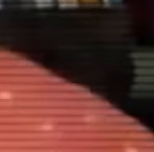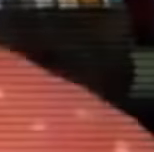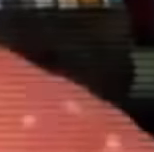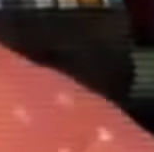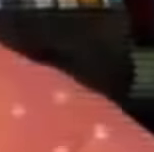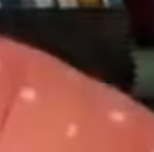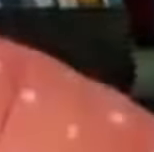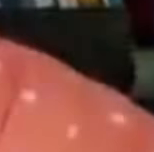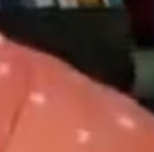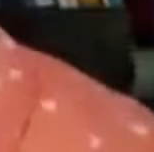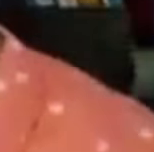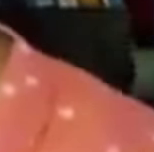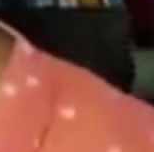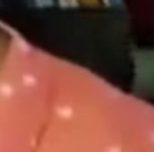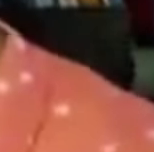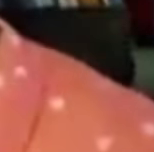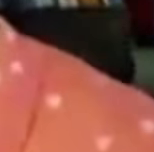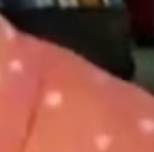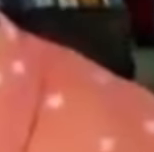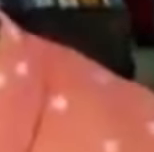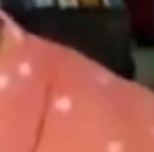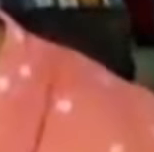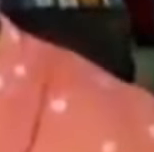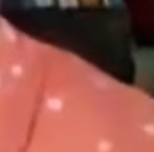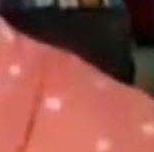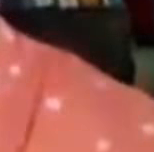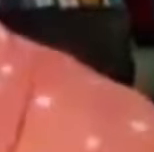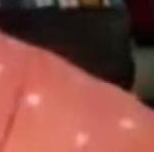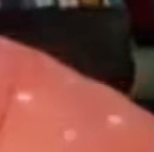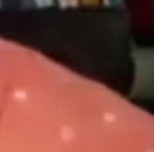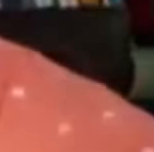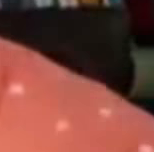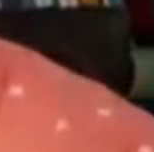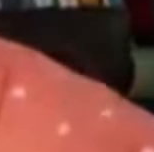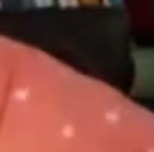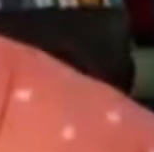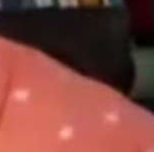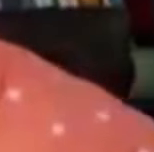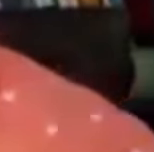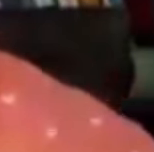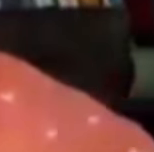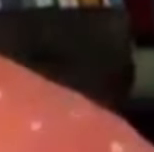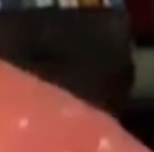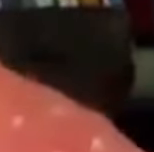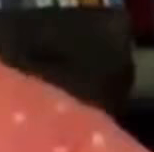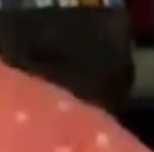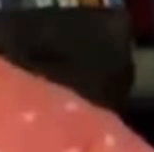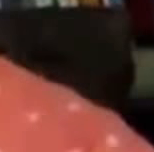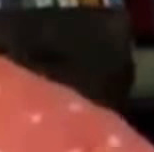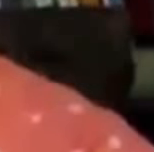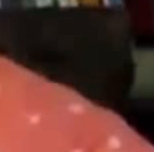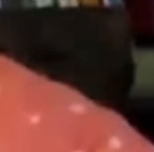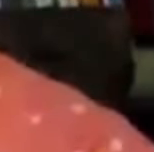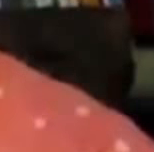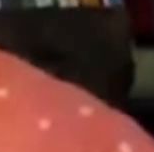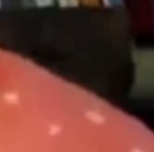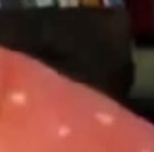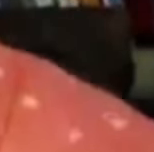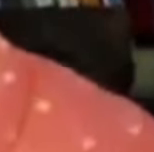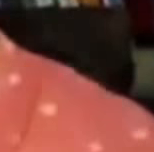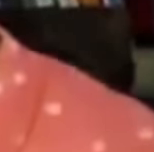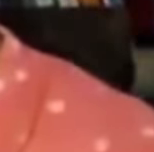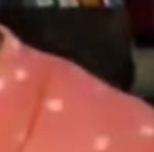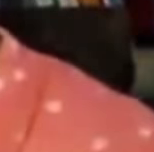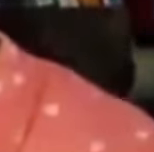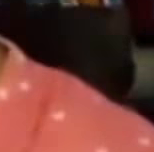Citizens Assembly, tandang-tanda ko yon. At ang tanong sa amin, mahilig ka ba sa siopaw? No? Sinong may gusto